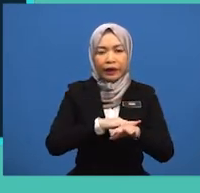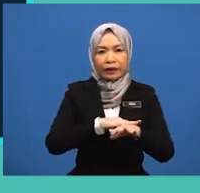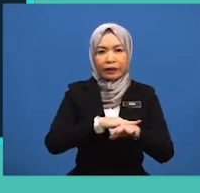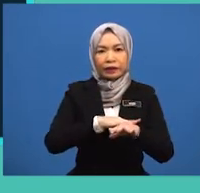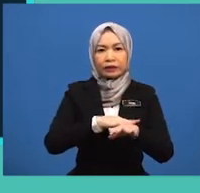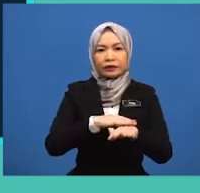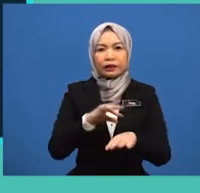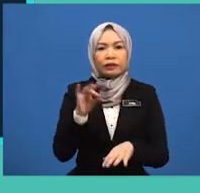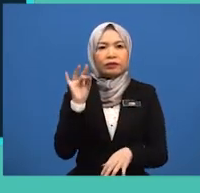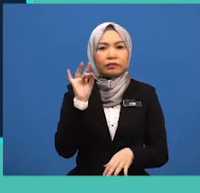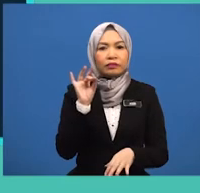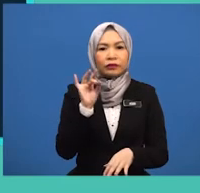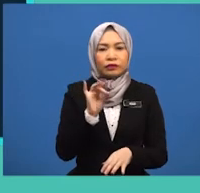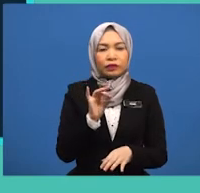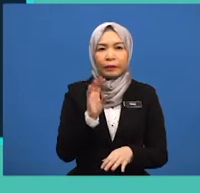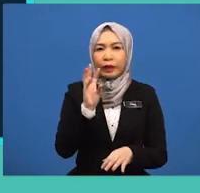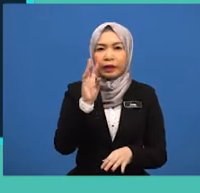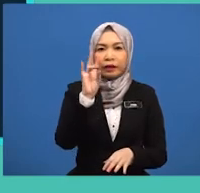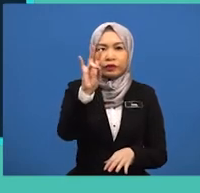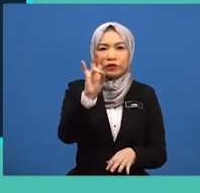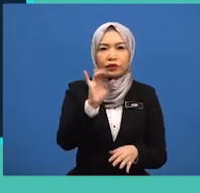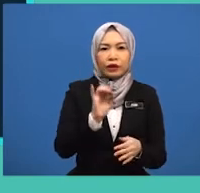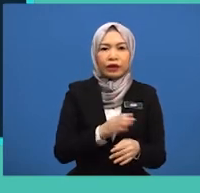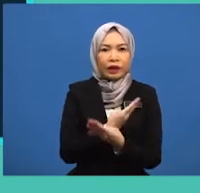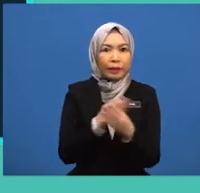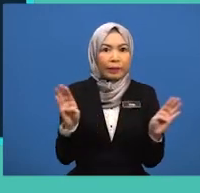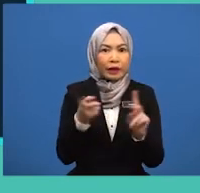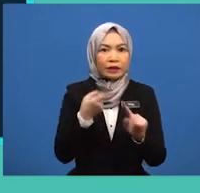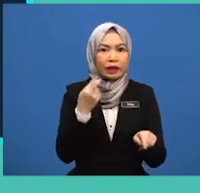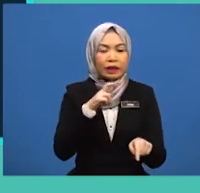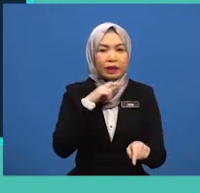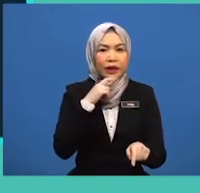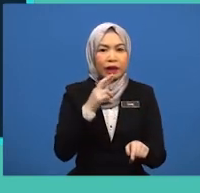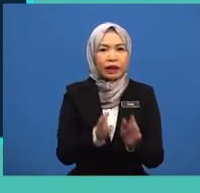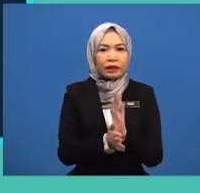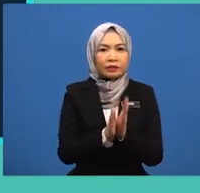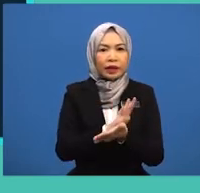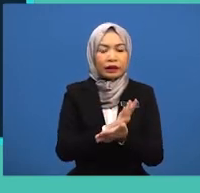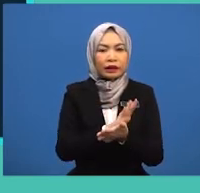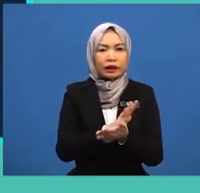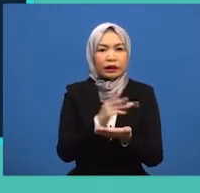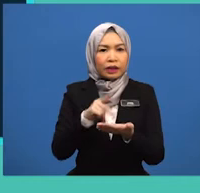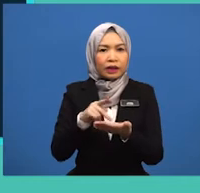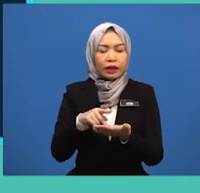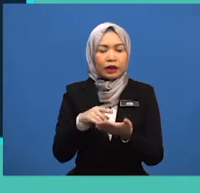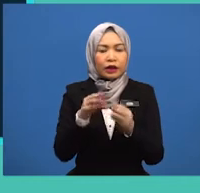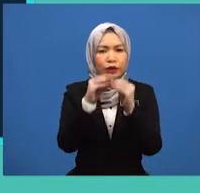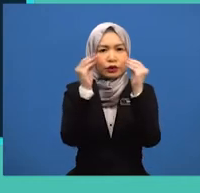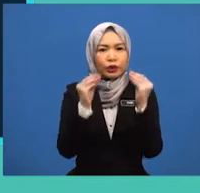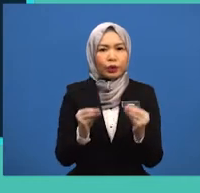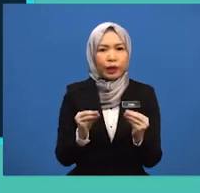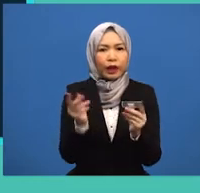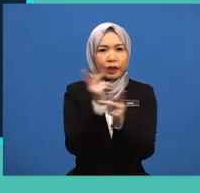bebas daripada ralat, maka kira jumlah sama dengan jumlah darab